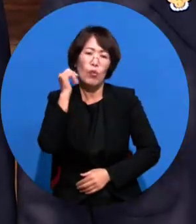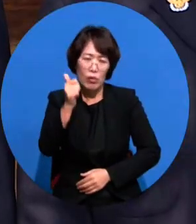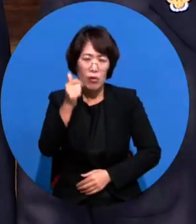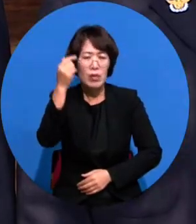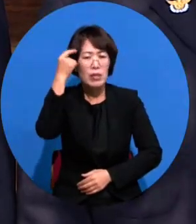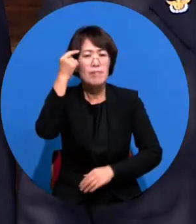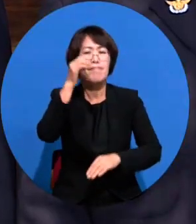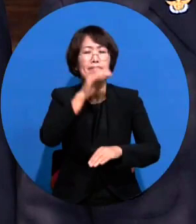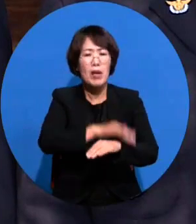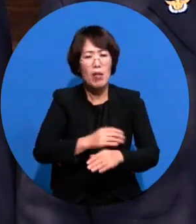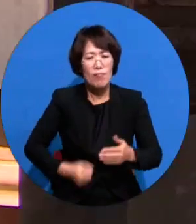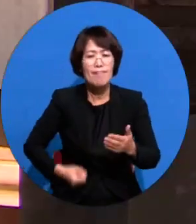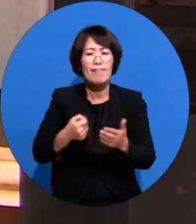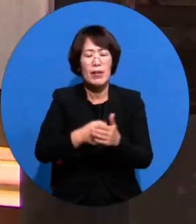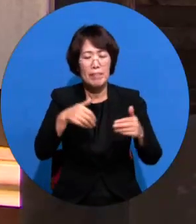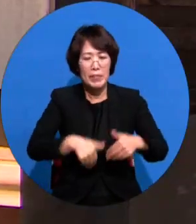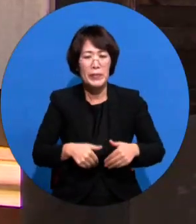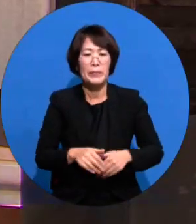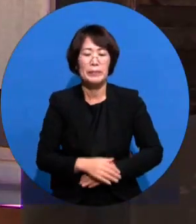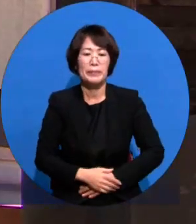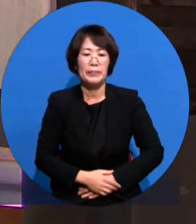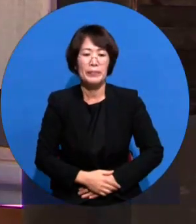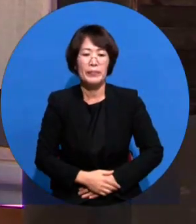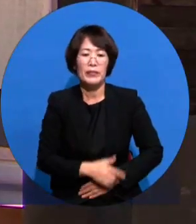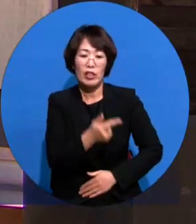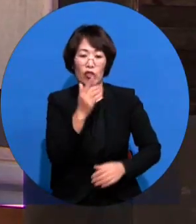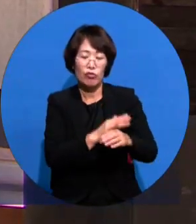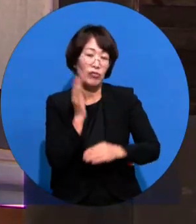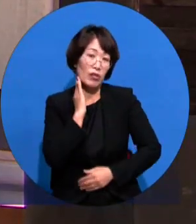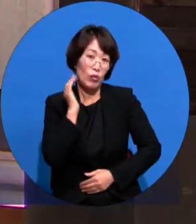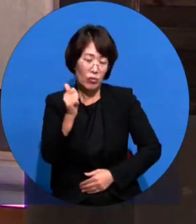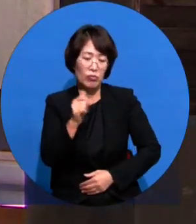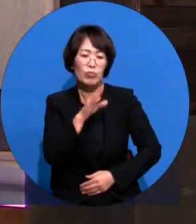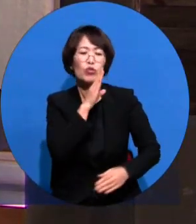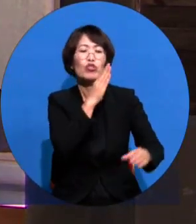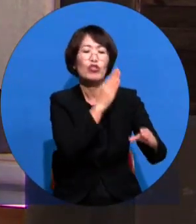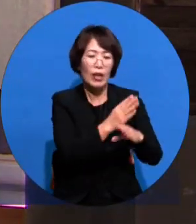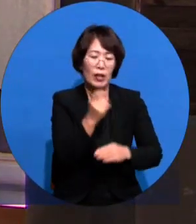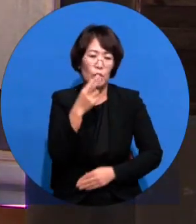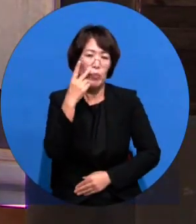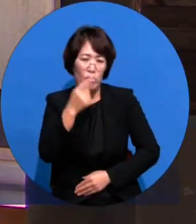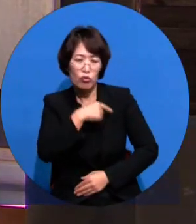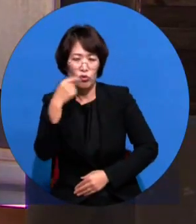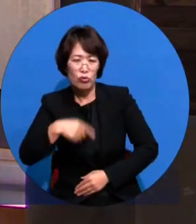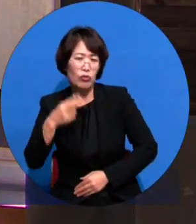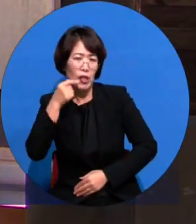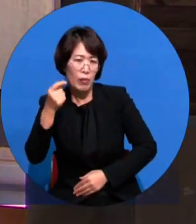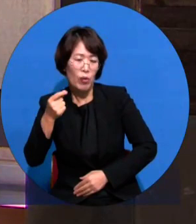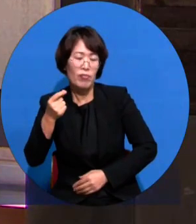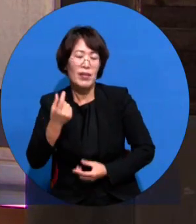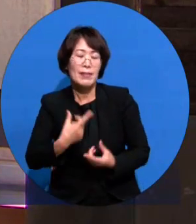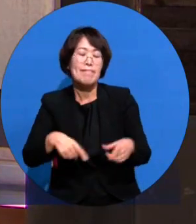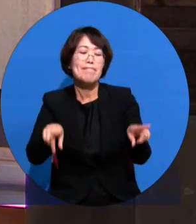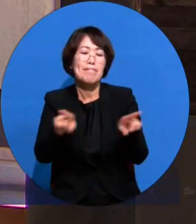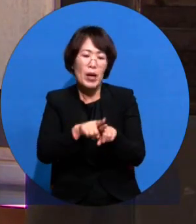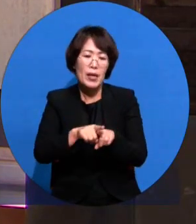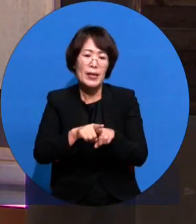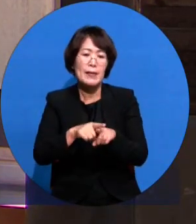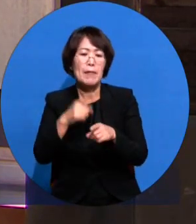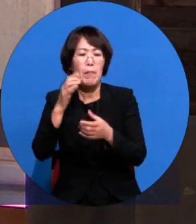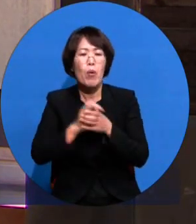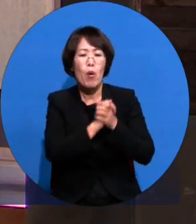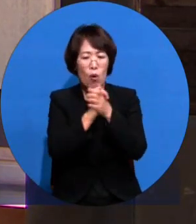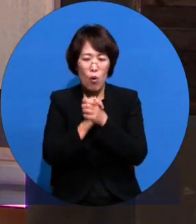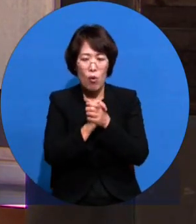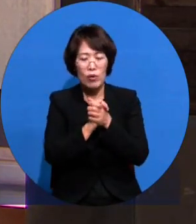날이라고 말했습니다. 김대중 대통령은 북한과 4강 모두와 편안한 관계를